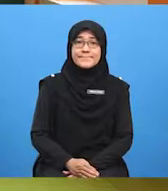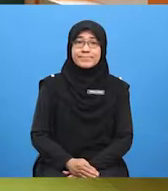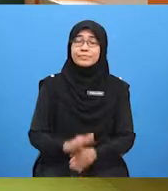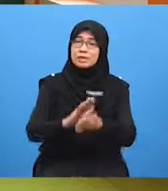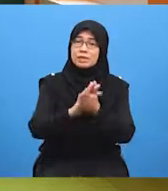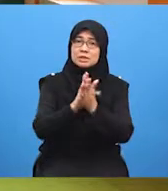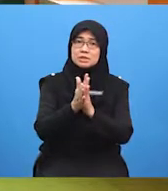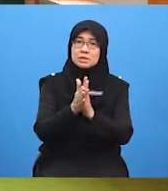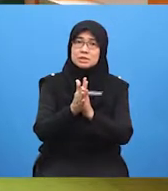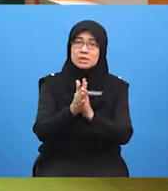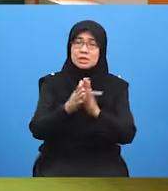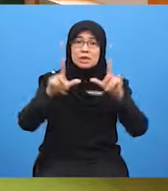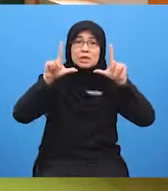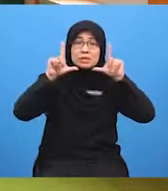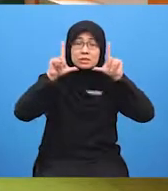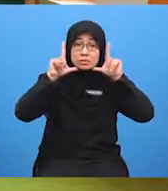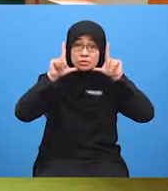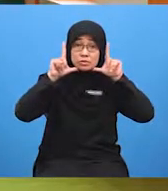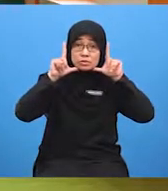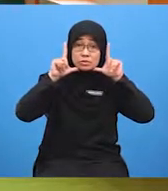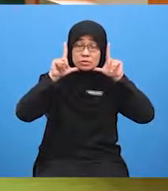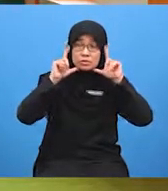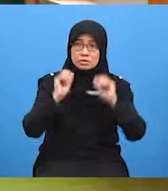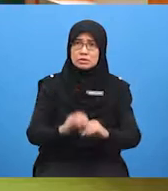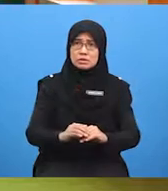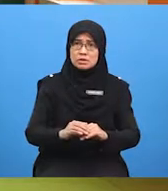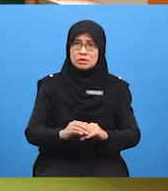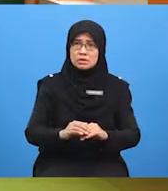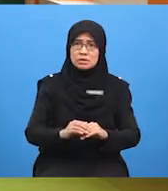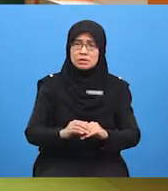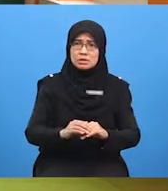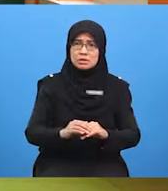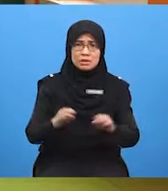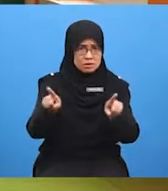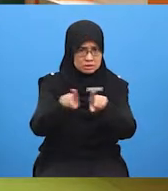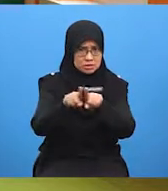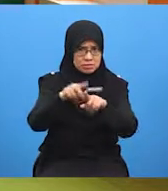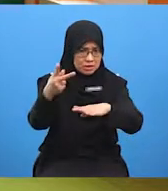Jadi, adakah tudung yang dipakai oleh saya ini pakaian?